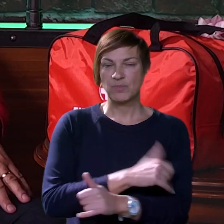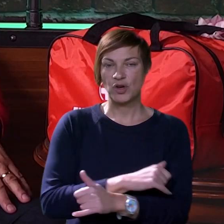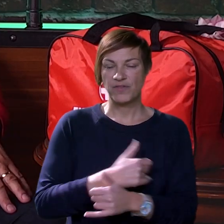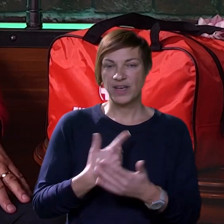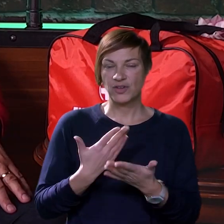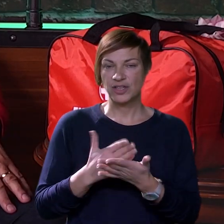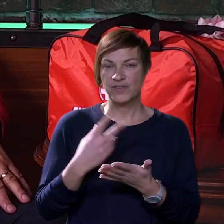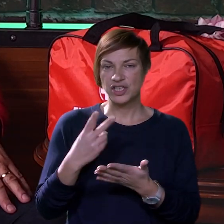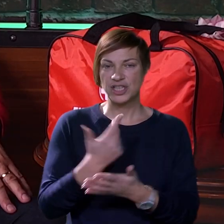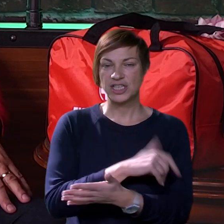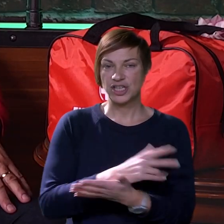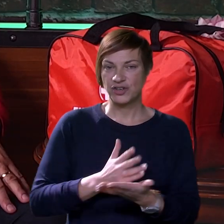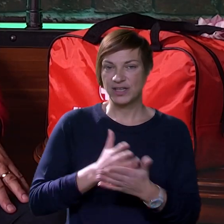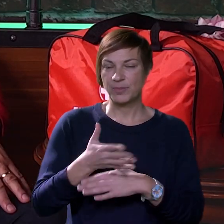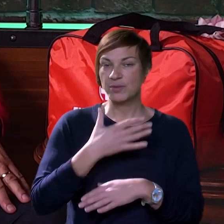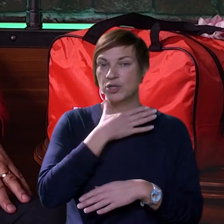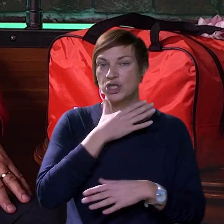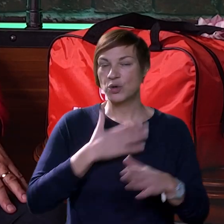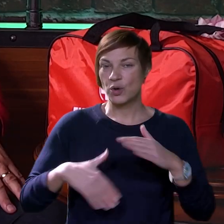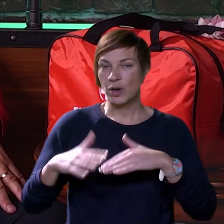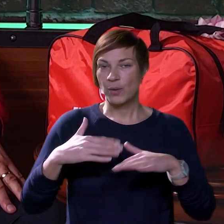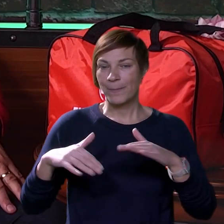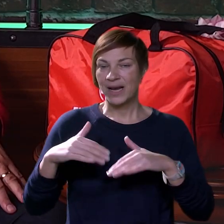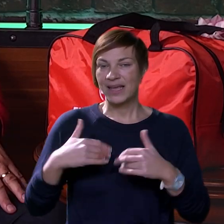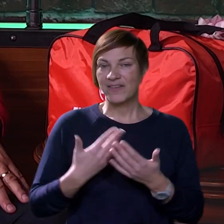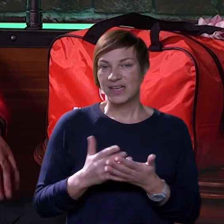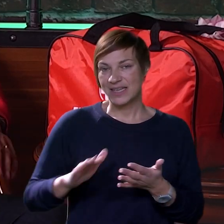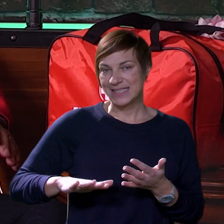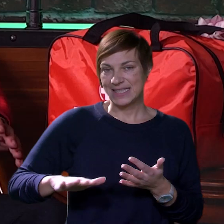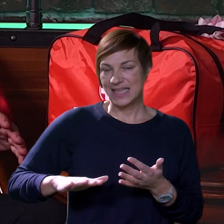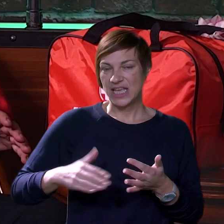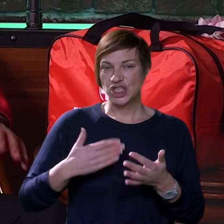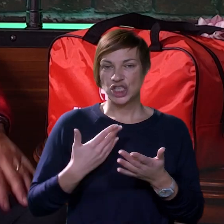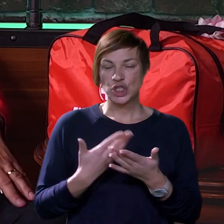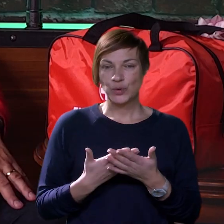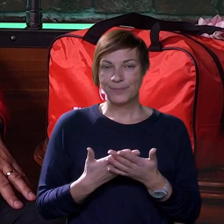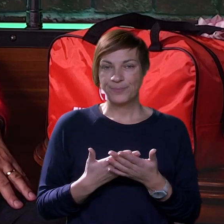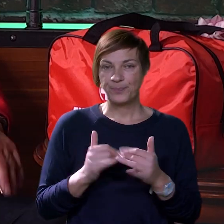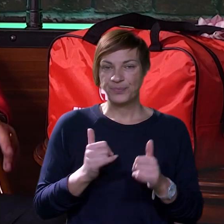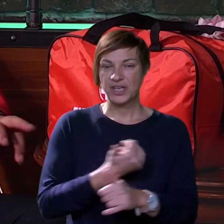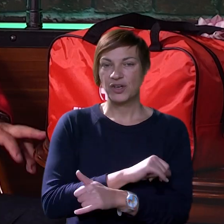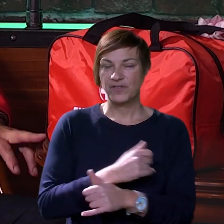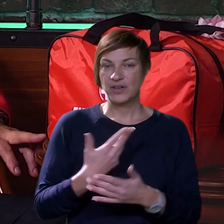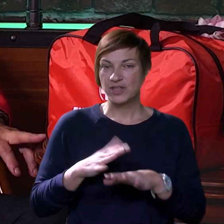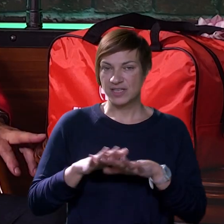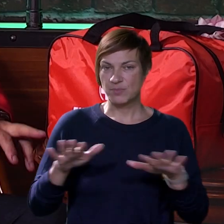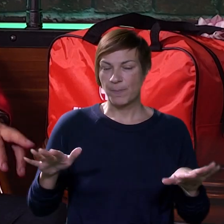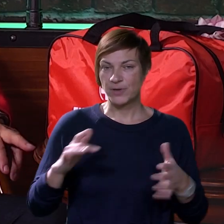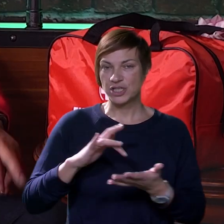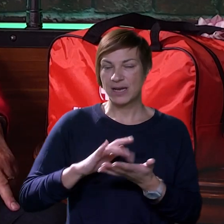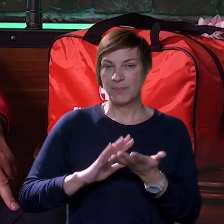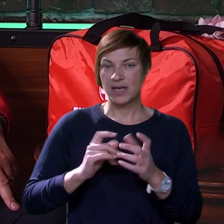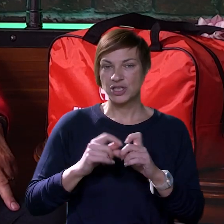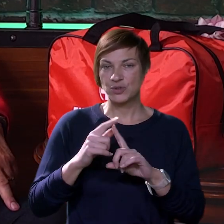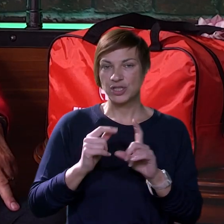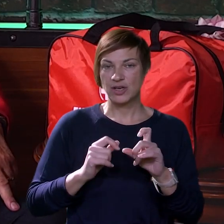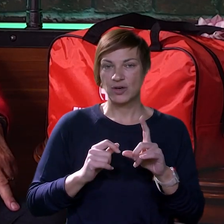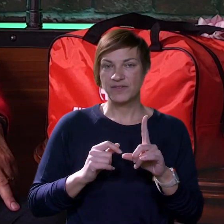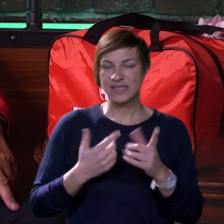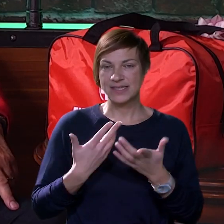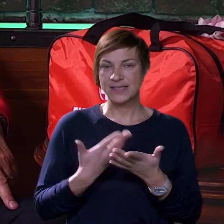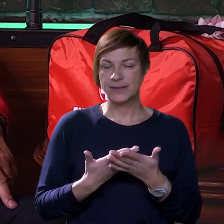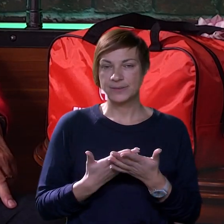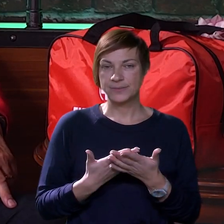ove godine, to je već treća godina da provodimo u školu plivanja za ovu malu dječicu. Tako da ove godine smo to proširili i na plažu u